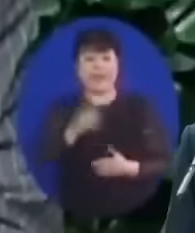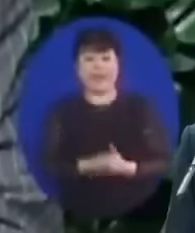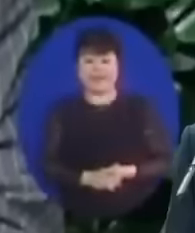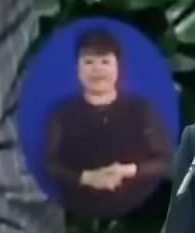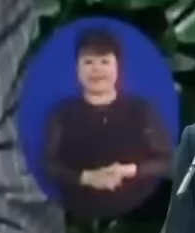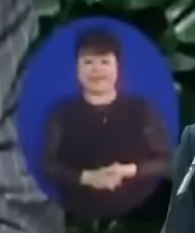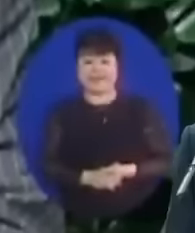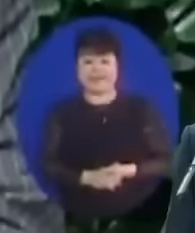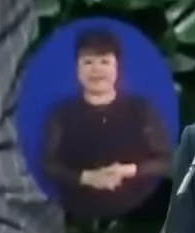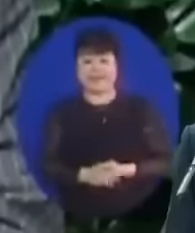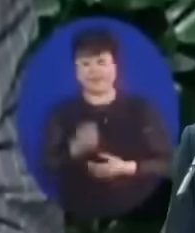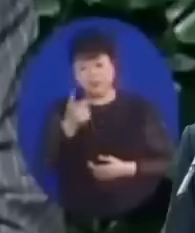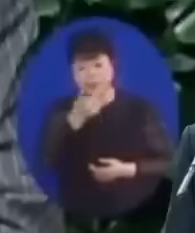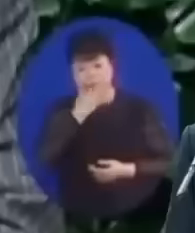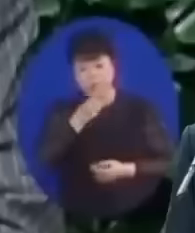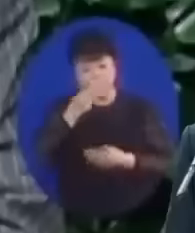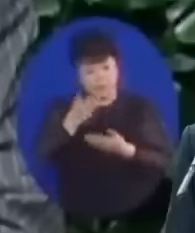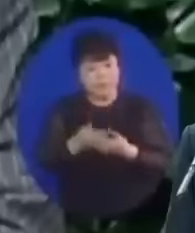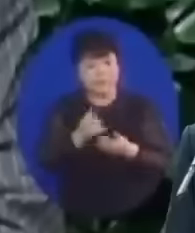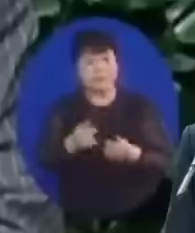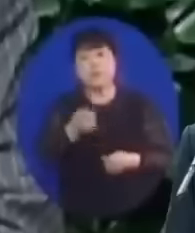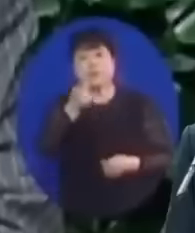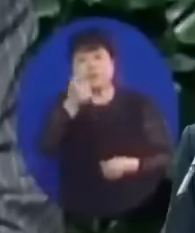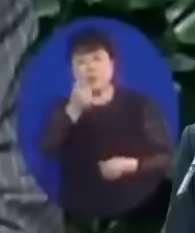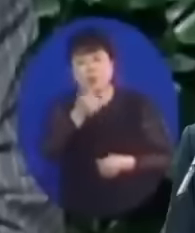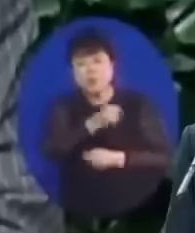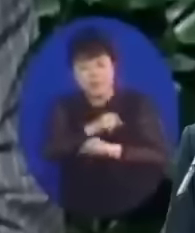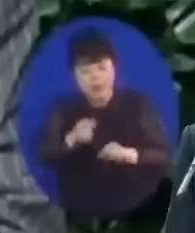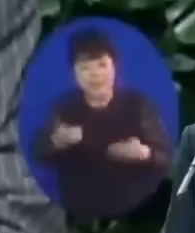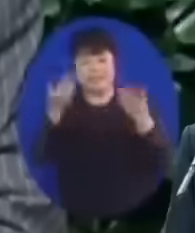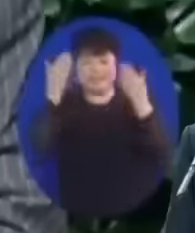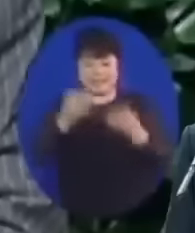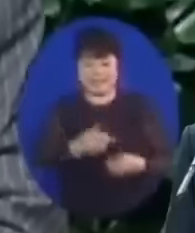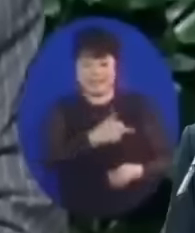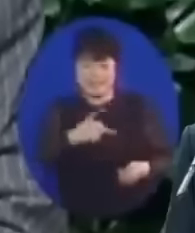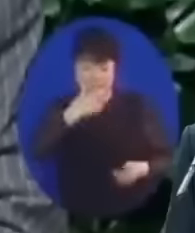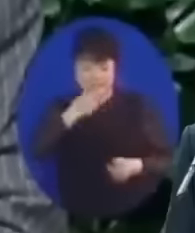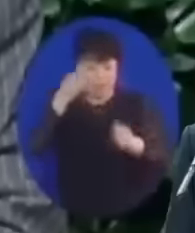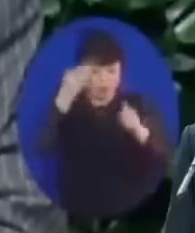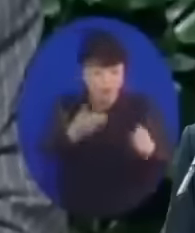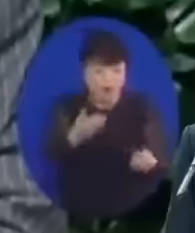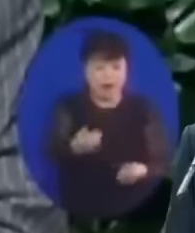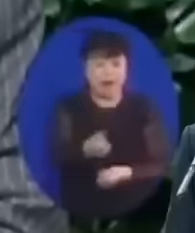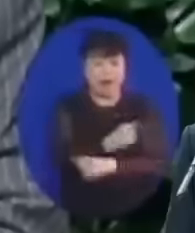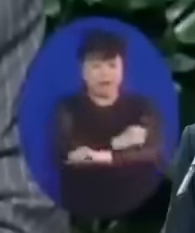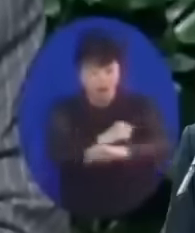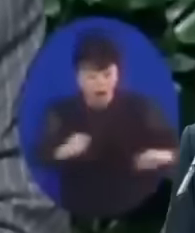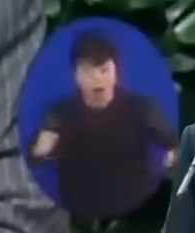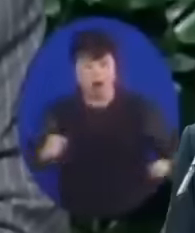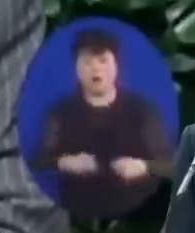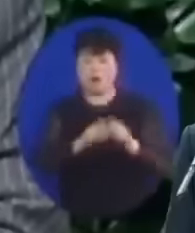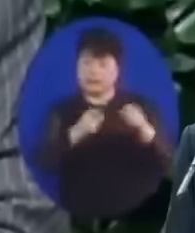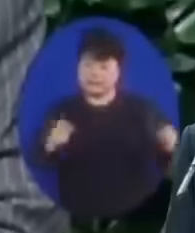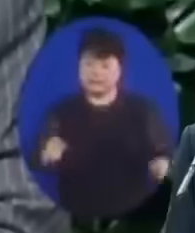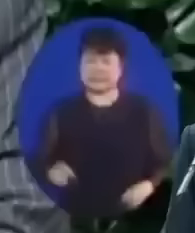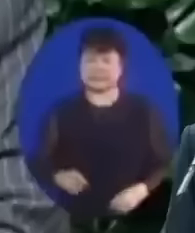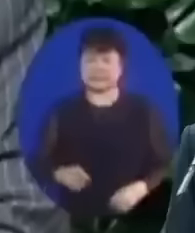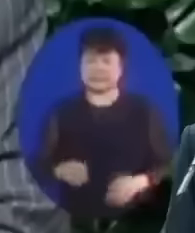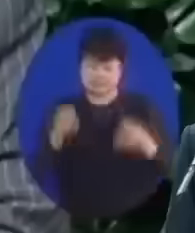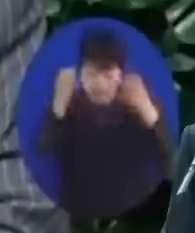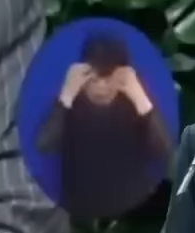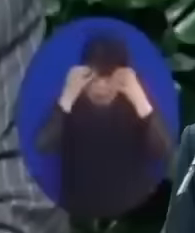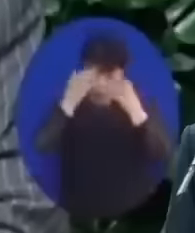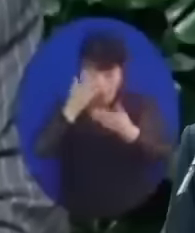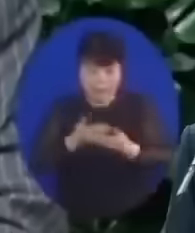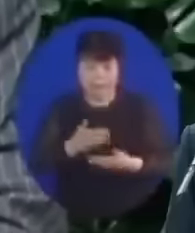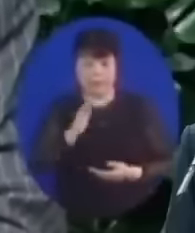않습니다. 적은 복을 받을 사람은 적은 광야를 통하고 큰 복을 받을 사람은 넓고 긴 여행 광야를 지나게